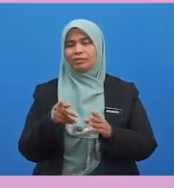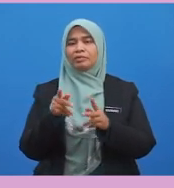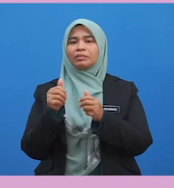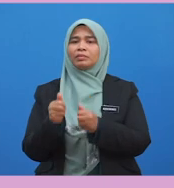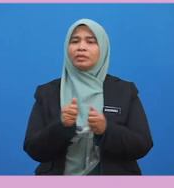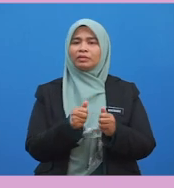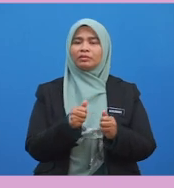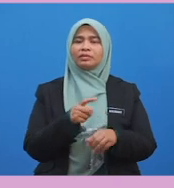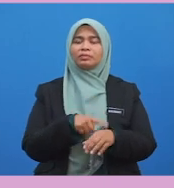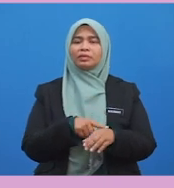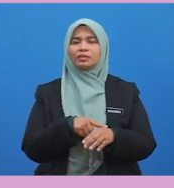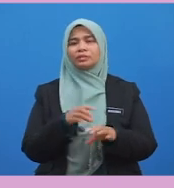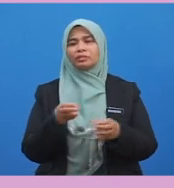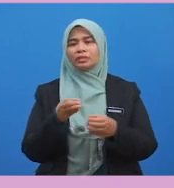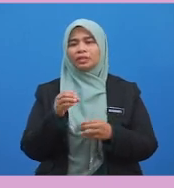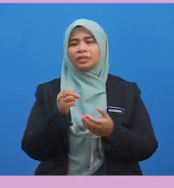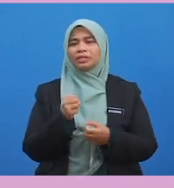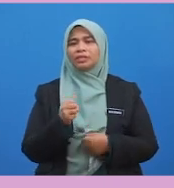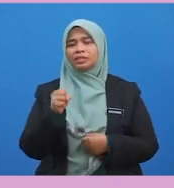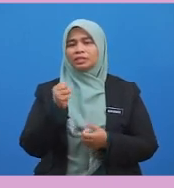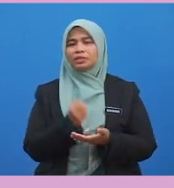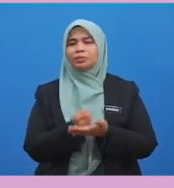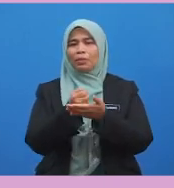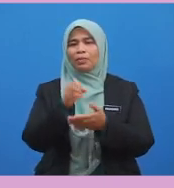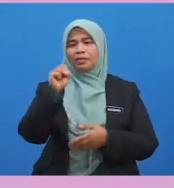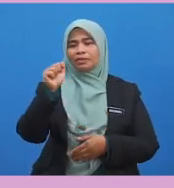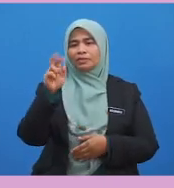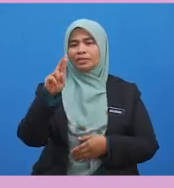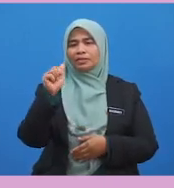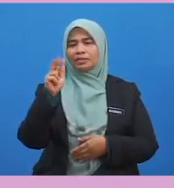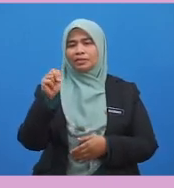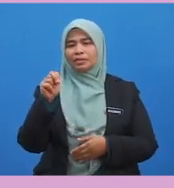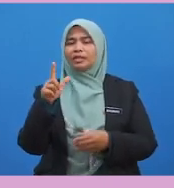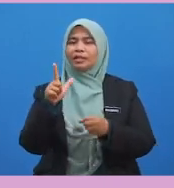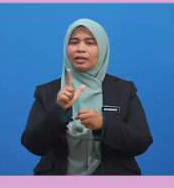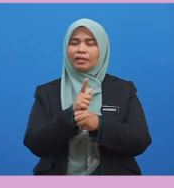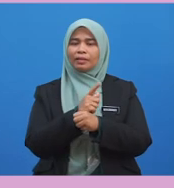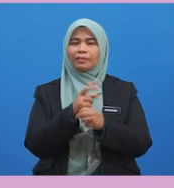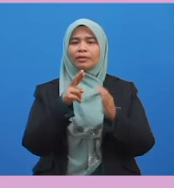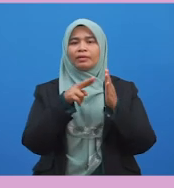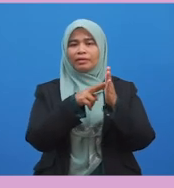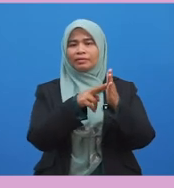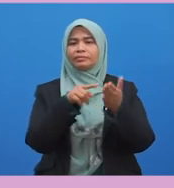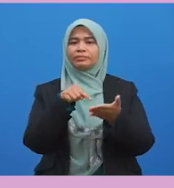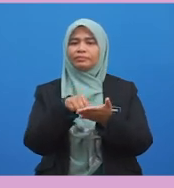rajah ini menunjukkan peraturan semasa melaksanakan sesi sumbang saran.